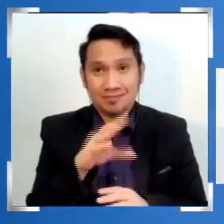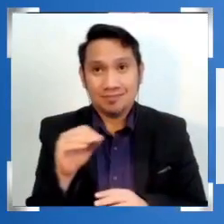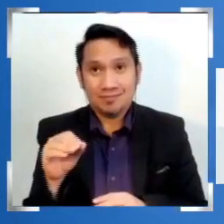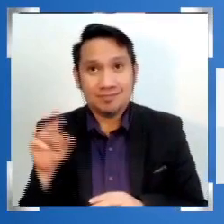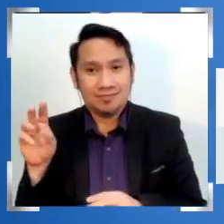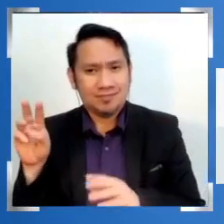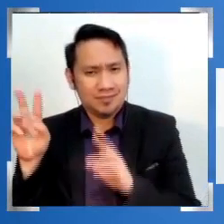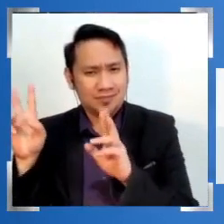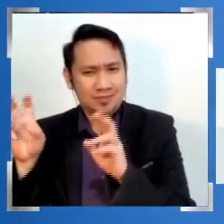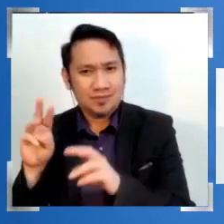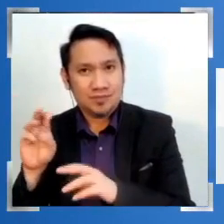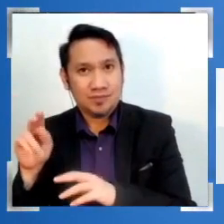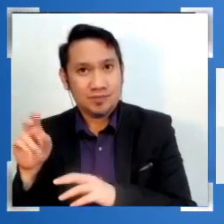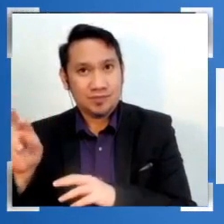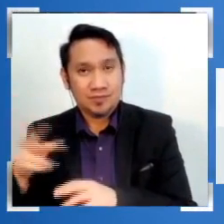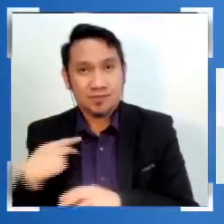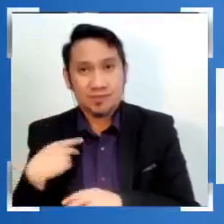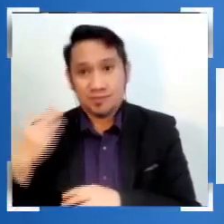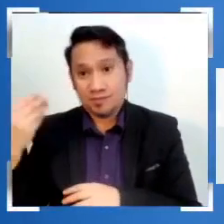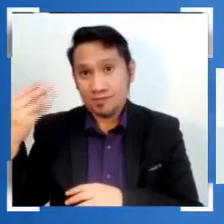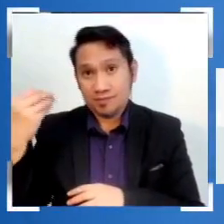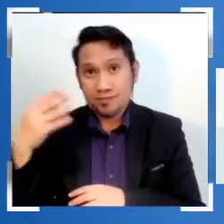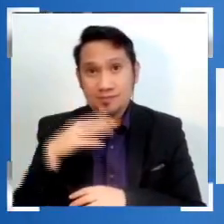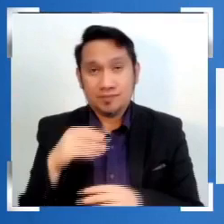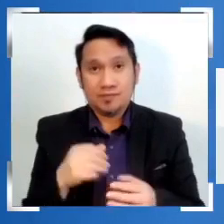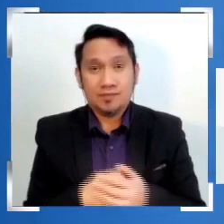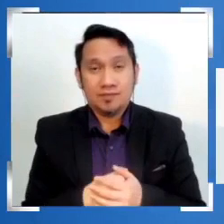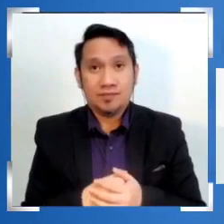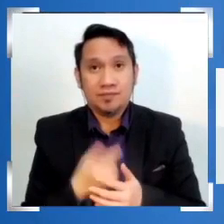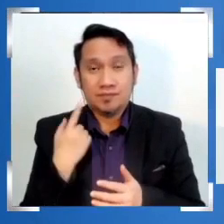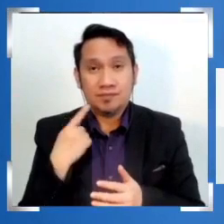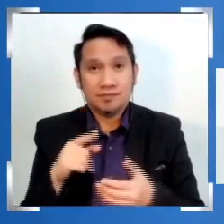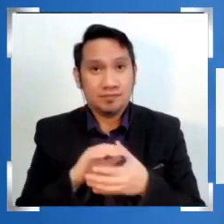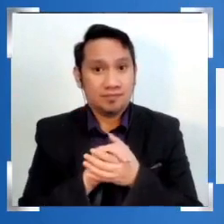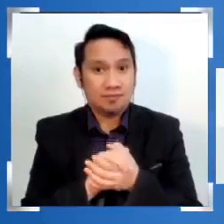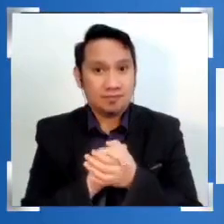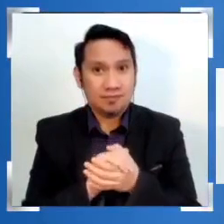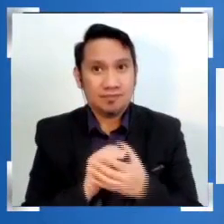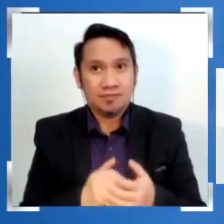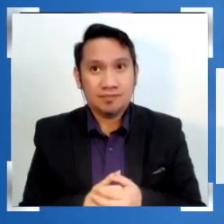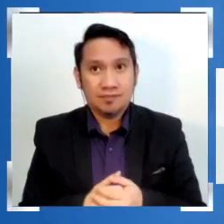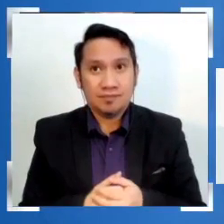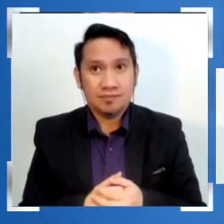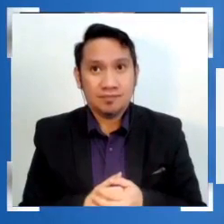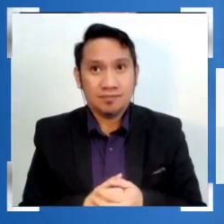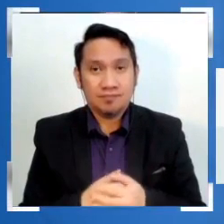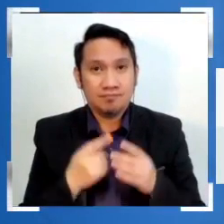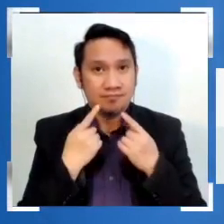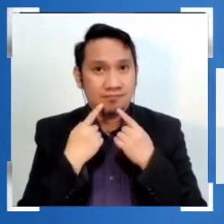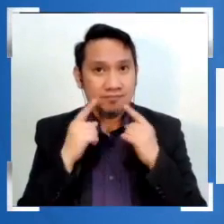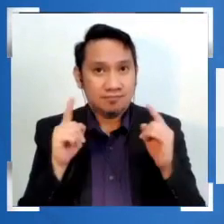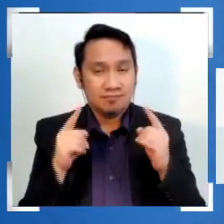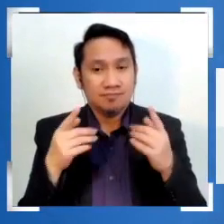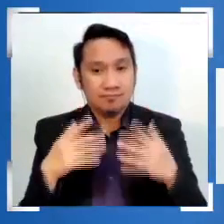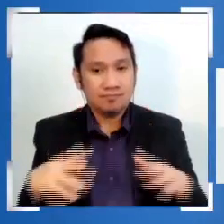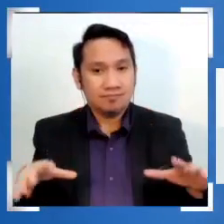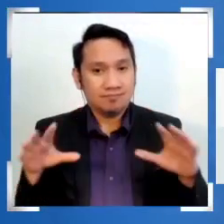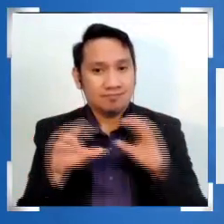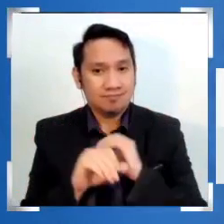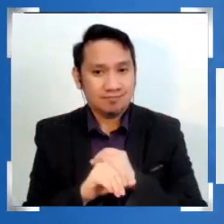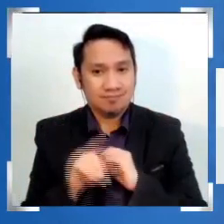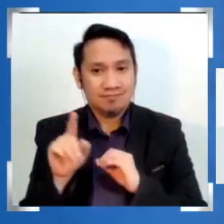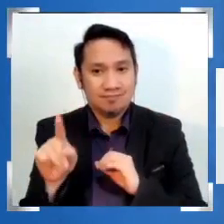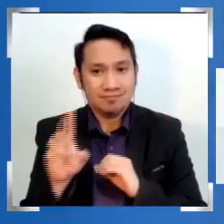Jin mismo nag-post niyan sa kanyang Weavers para congratulate si Seung-yeon na matagumpay na natapos ang kanyang